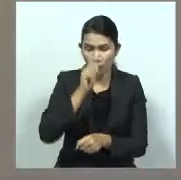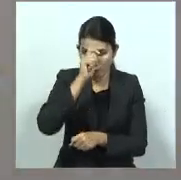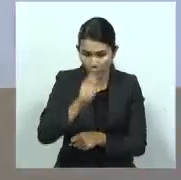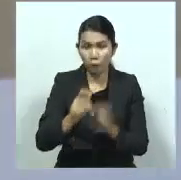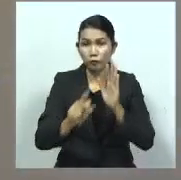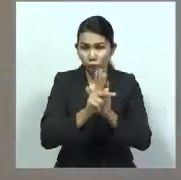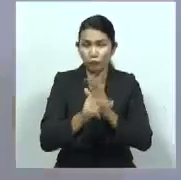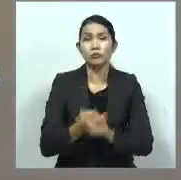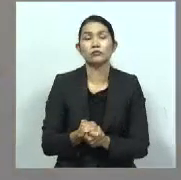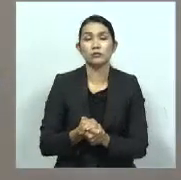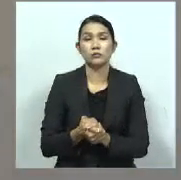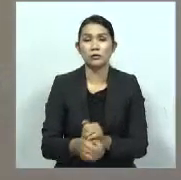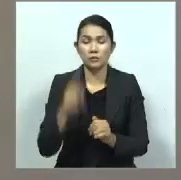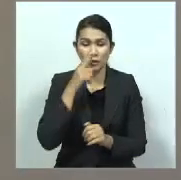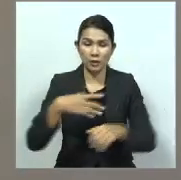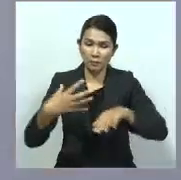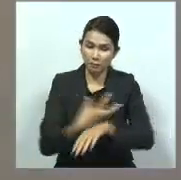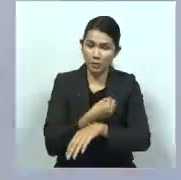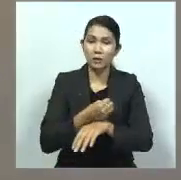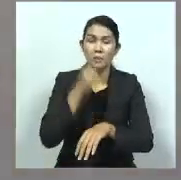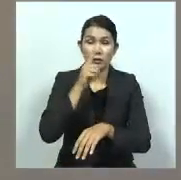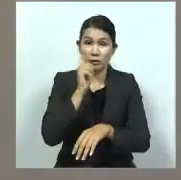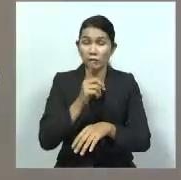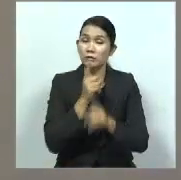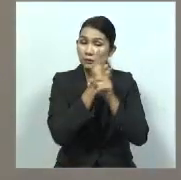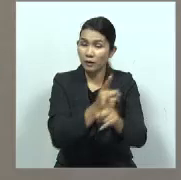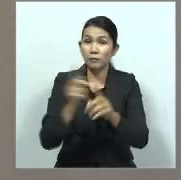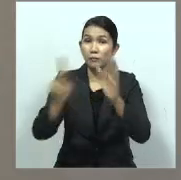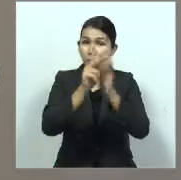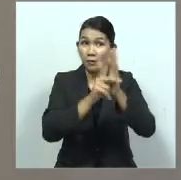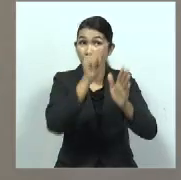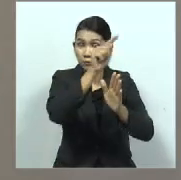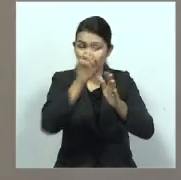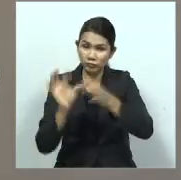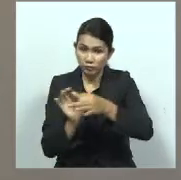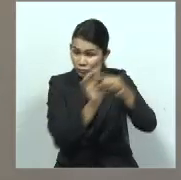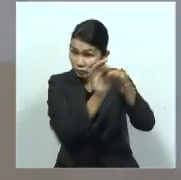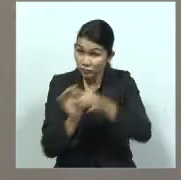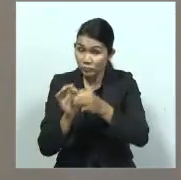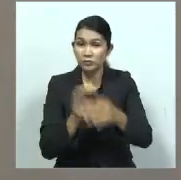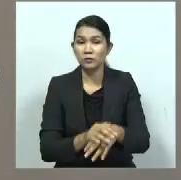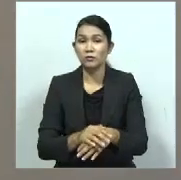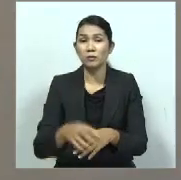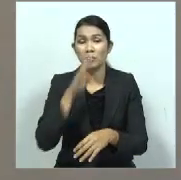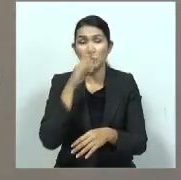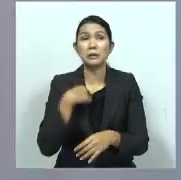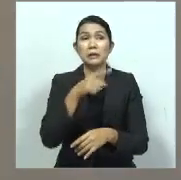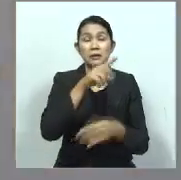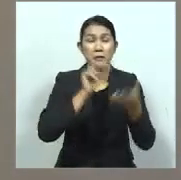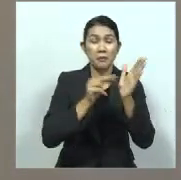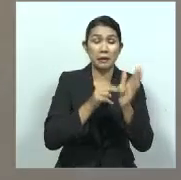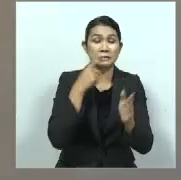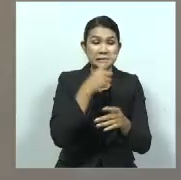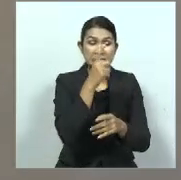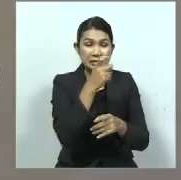กาทางการเมืองเขาแล้วนี่ก็นักการเมืองก็ต้องเคารพกติกาของกฎหมายซึ่งผมต้องเป็นคนรักษาตรงนี้ไงแม้จะเสียหายมาก็ผู้รับผิดชอบนายกก็โดนด้วย